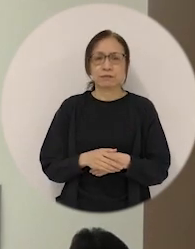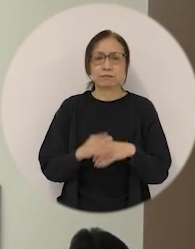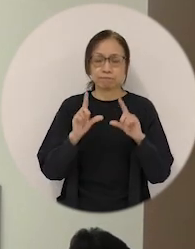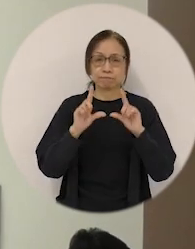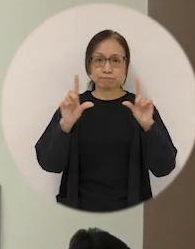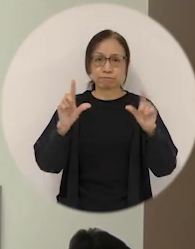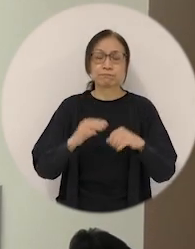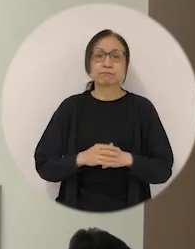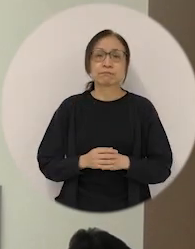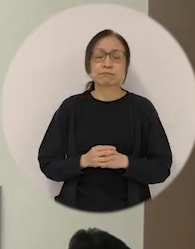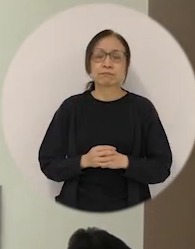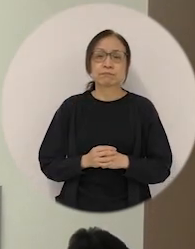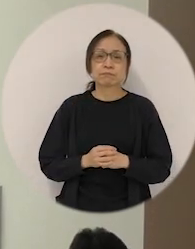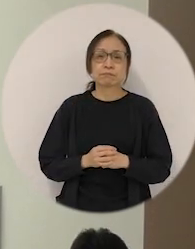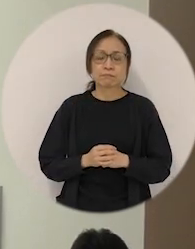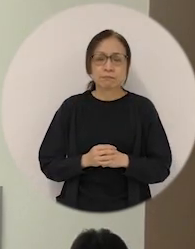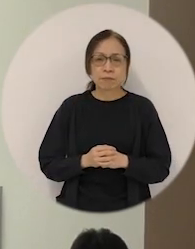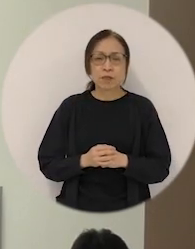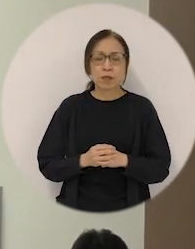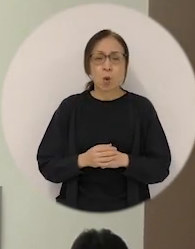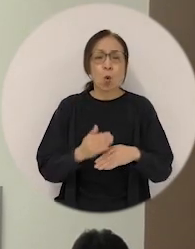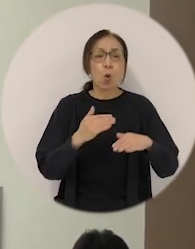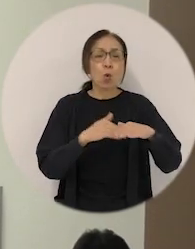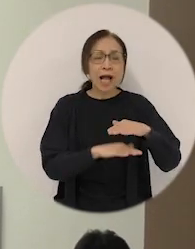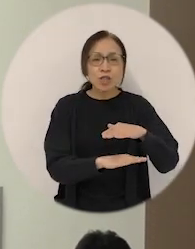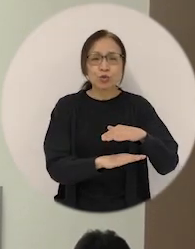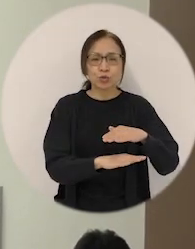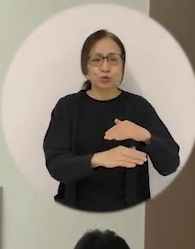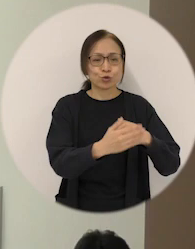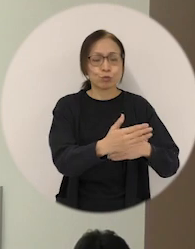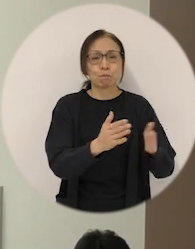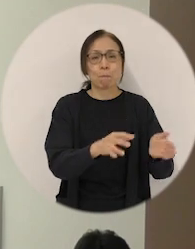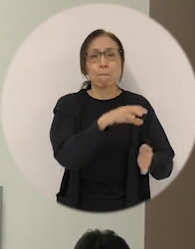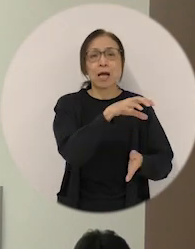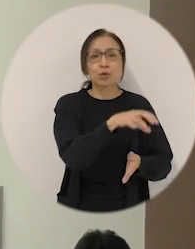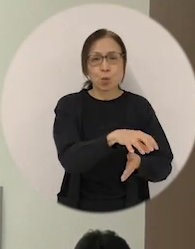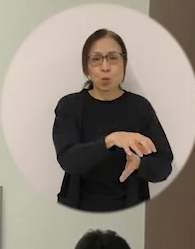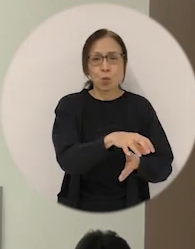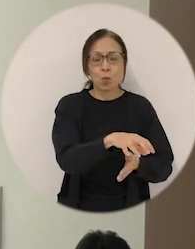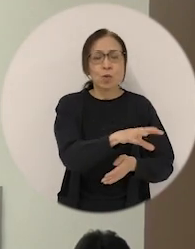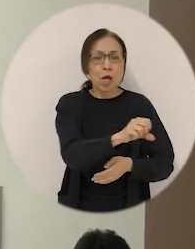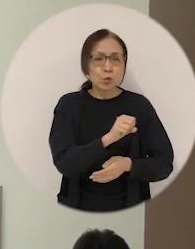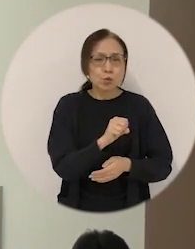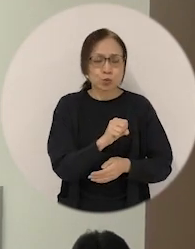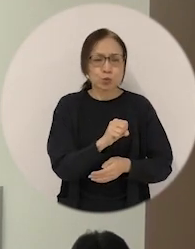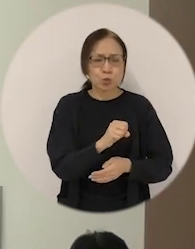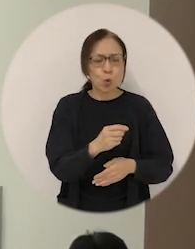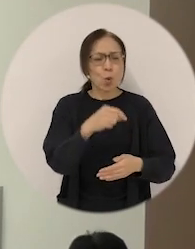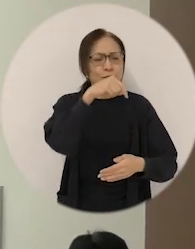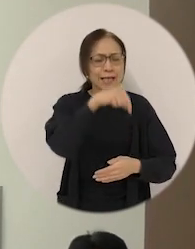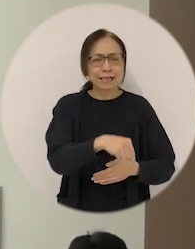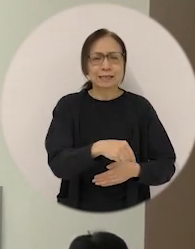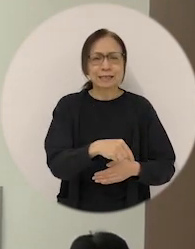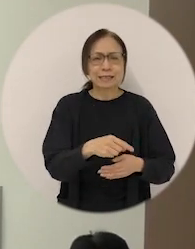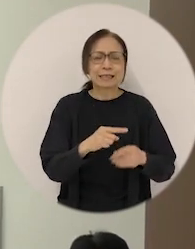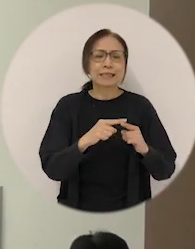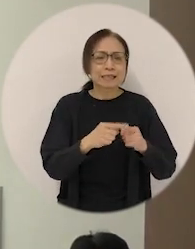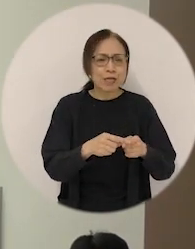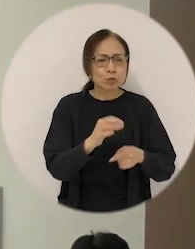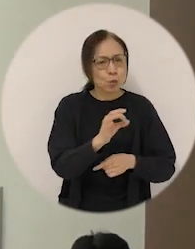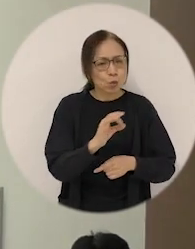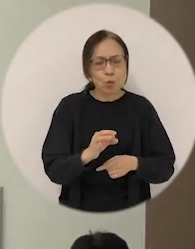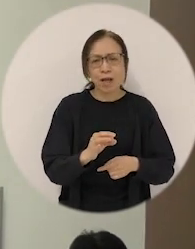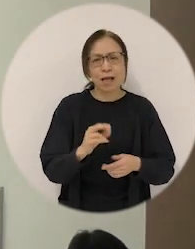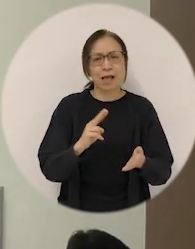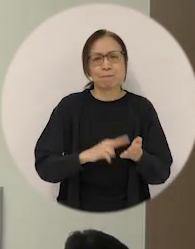あくまでもその保管するスペースを確保するということで、その中に何を入れるかとか、そういったものについては未定です。